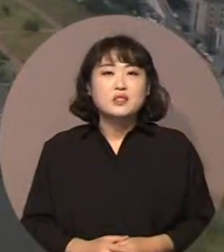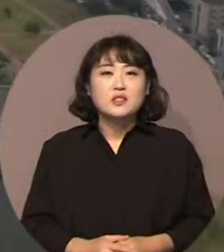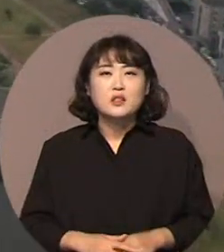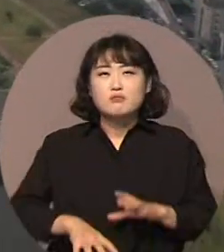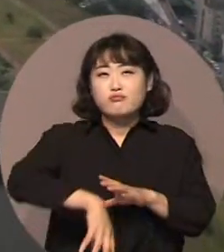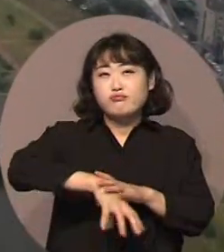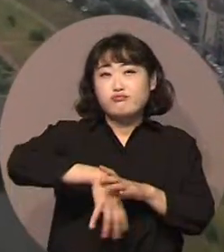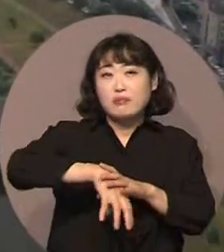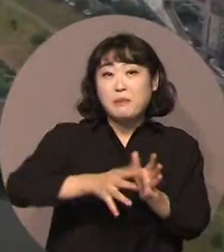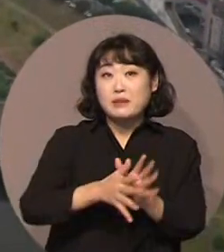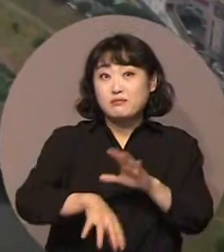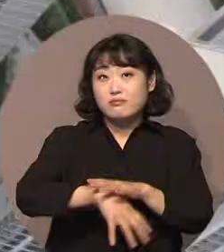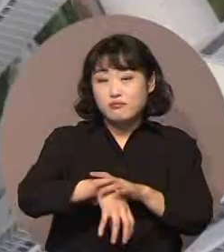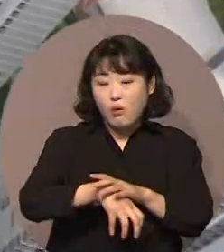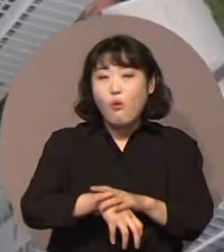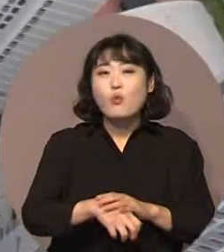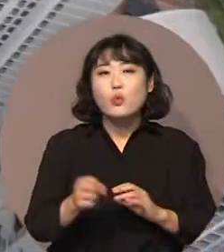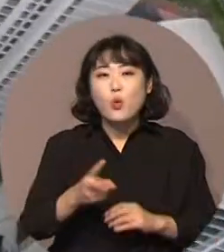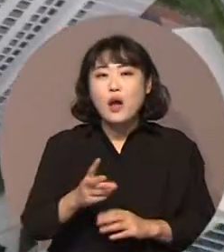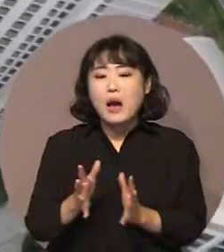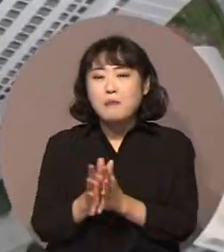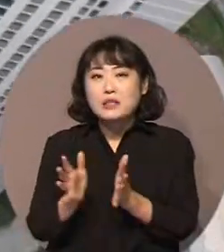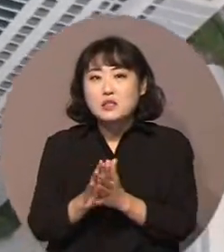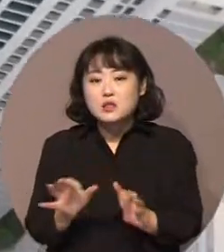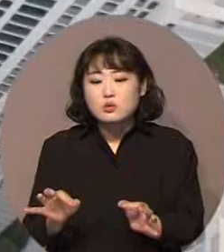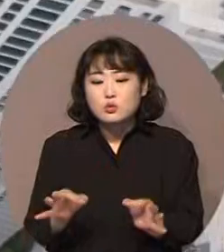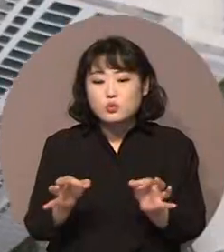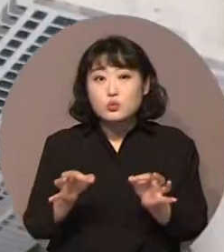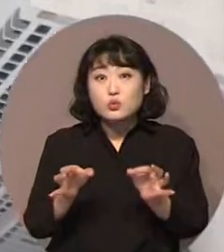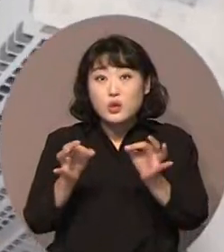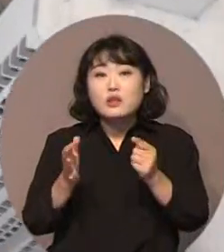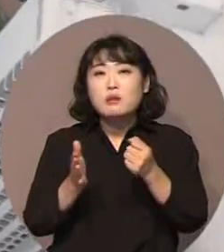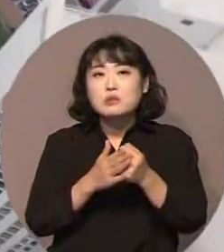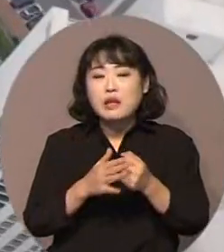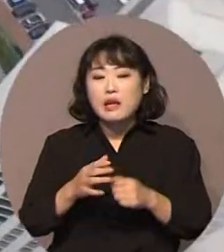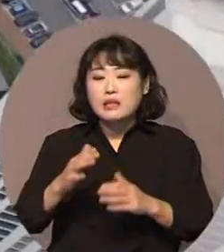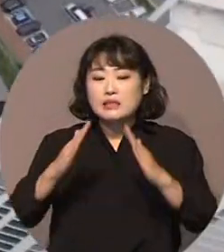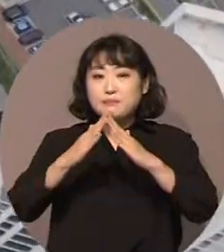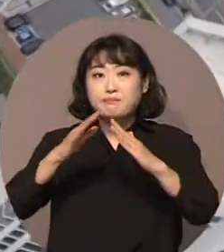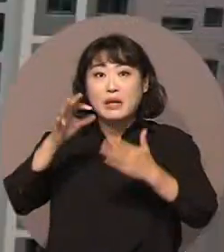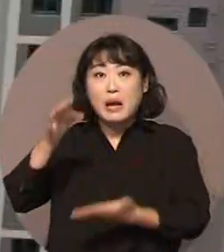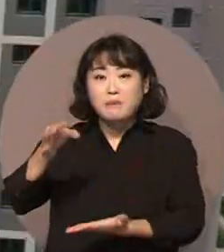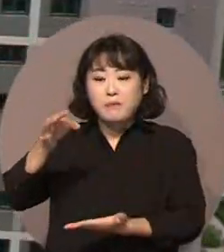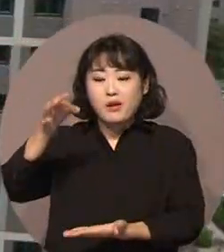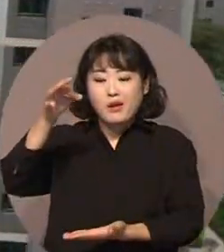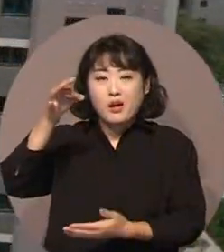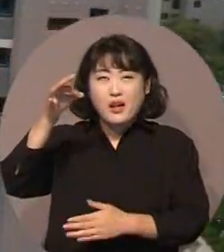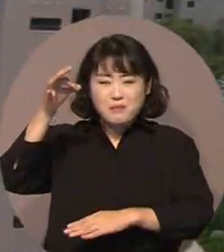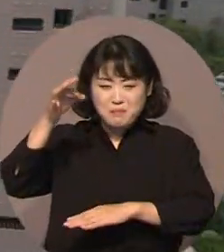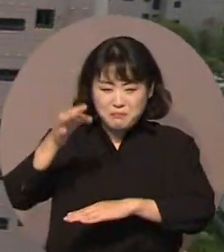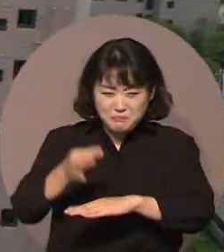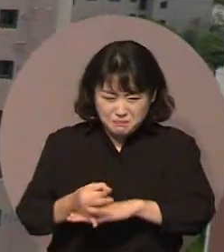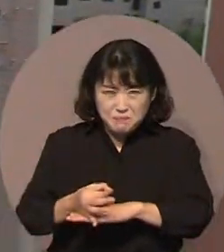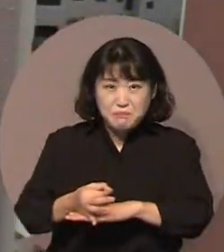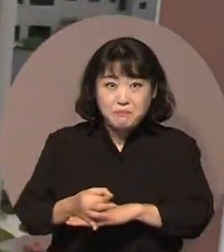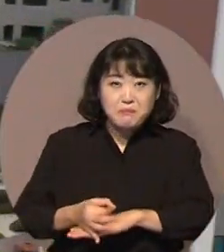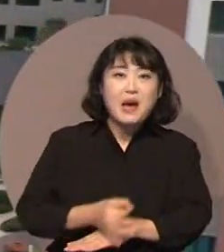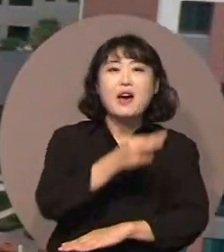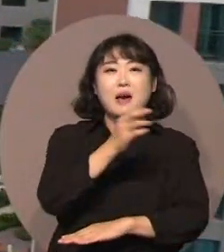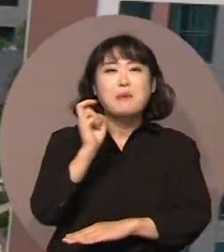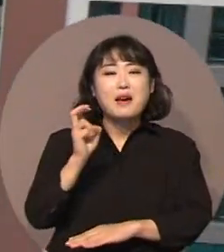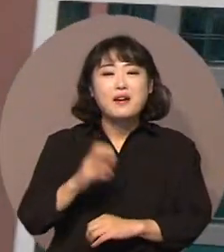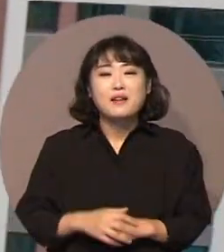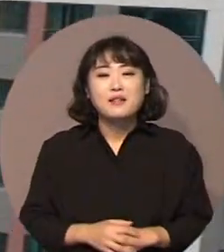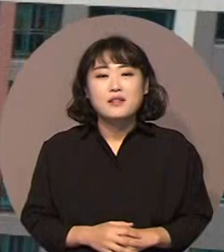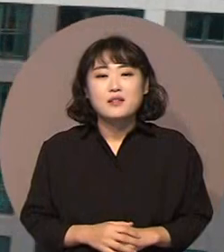더해 아파트 매매가가 상승세를 나타내며 집값 바닥론에 힘이 실리고 있습니다. 이달 셋째 주